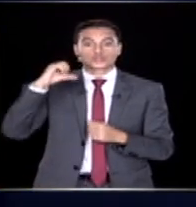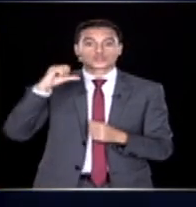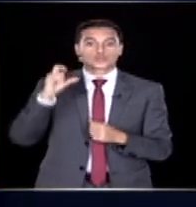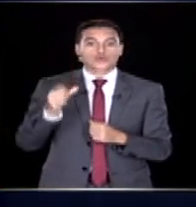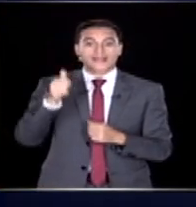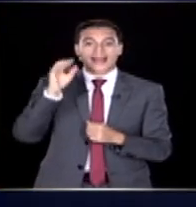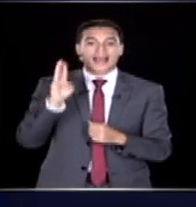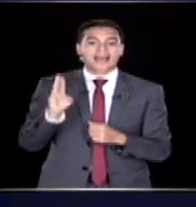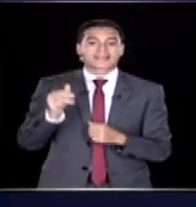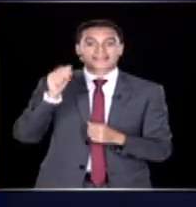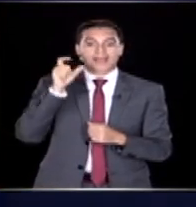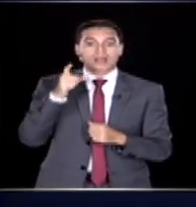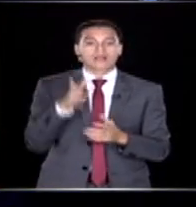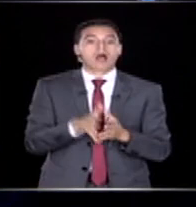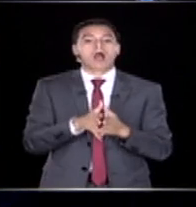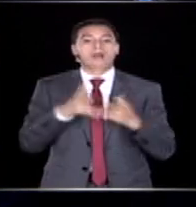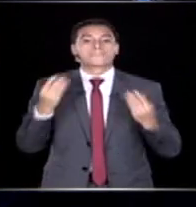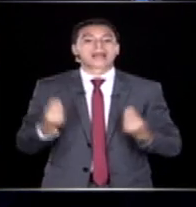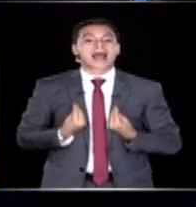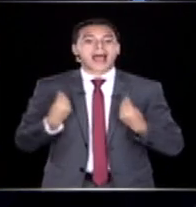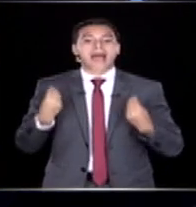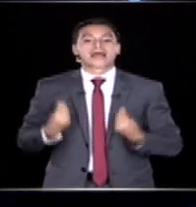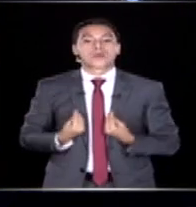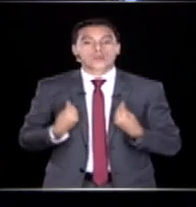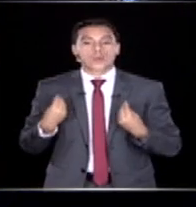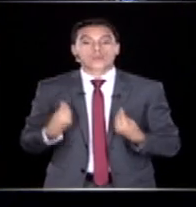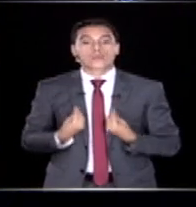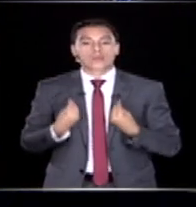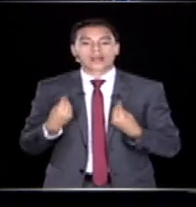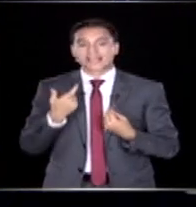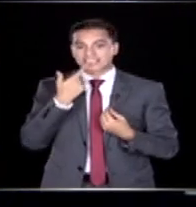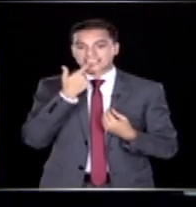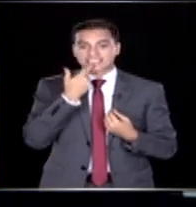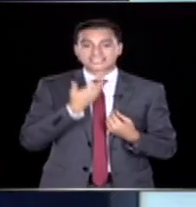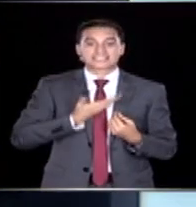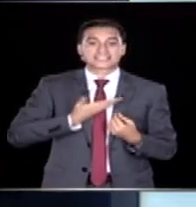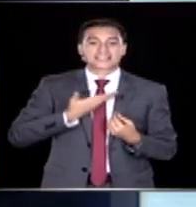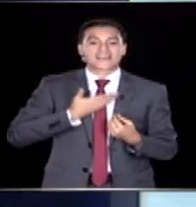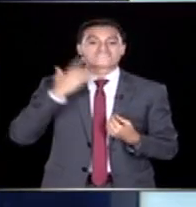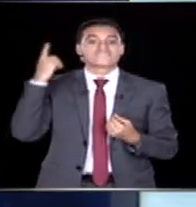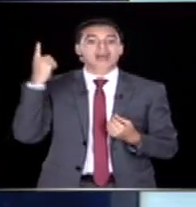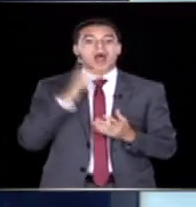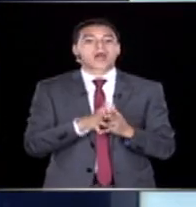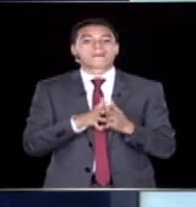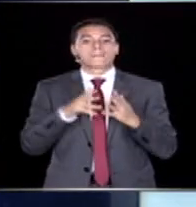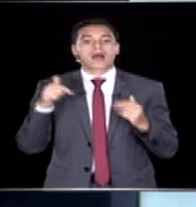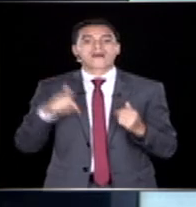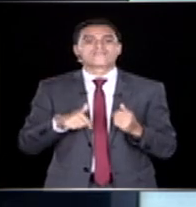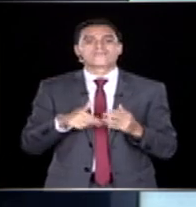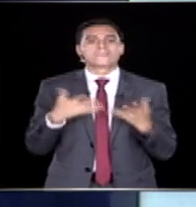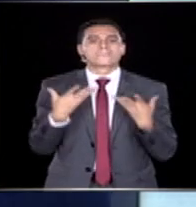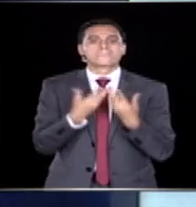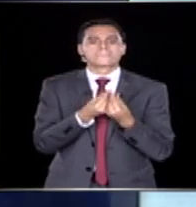جوناثان هو من أكبر الحيوانات البرية من حيث السن في العالم، فإلى أي